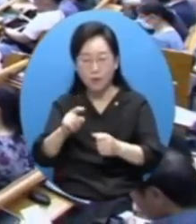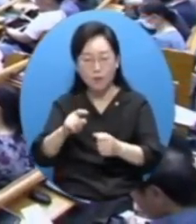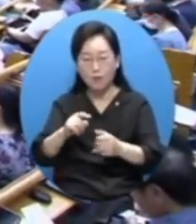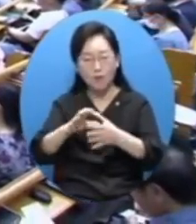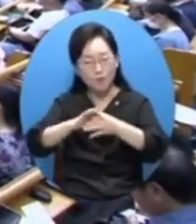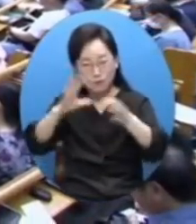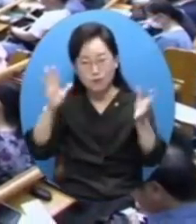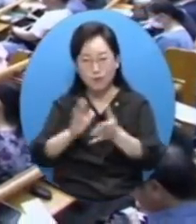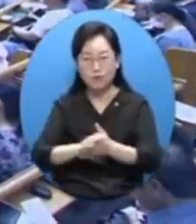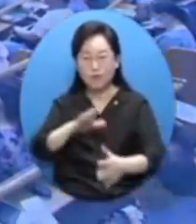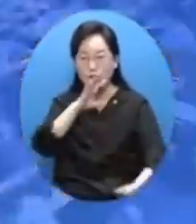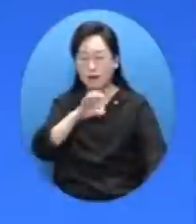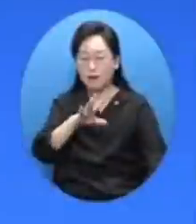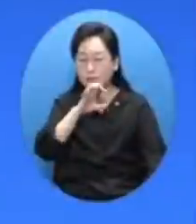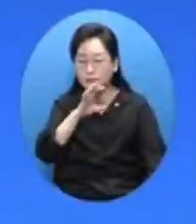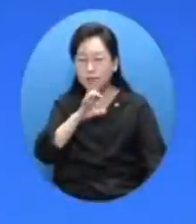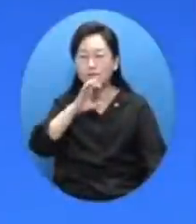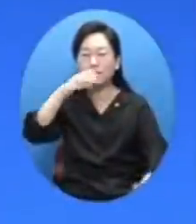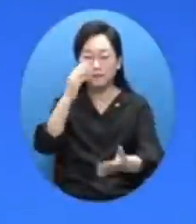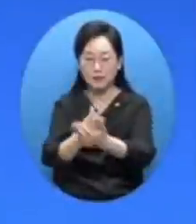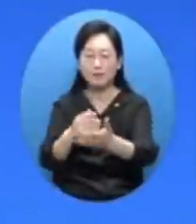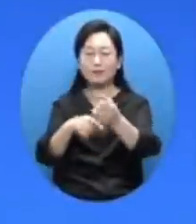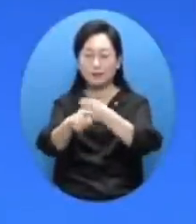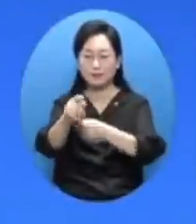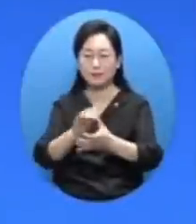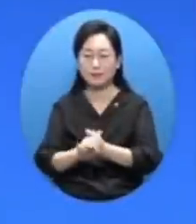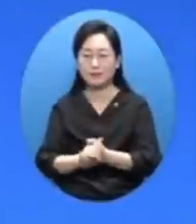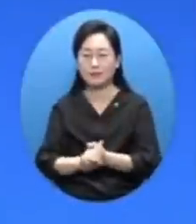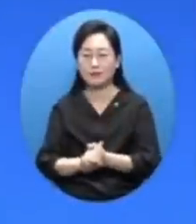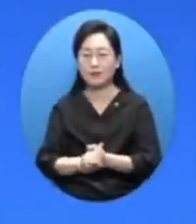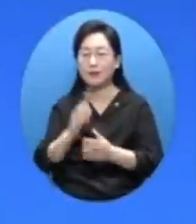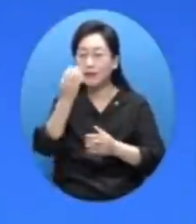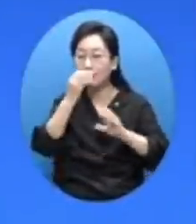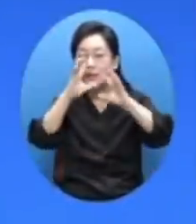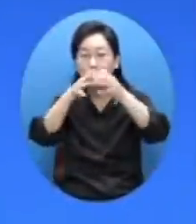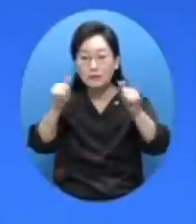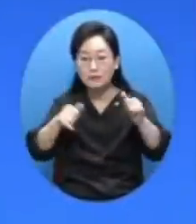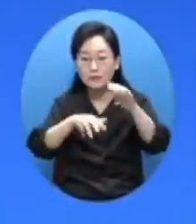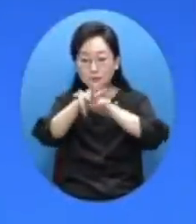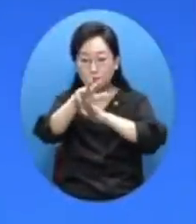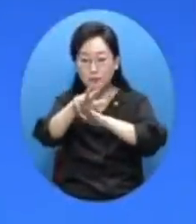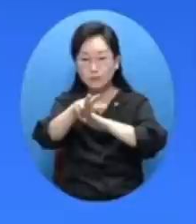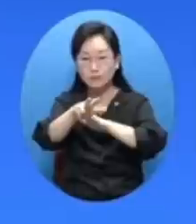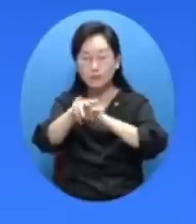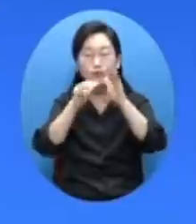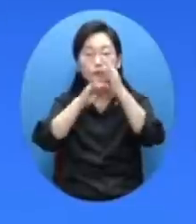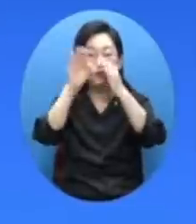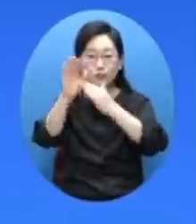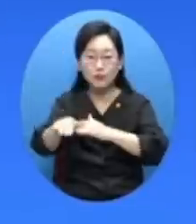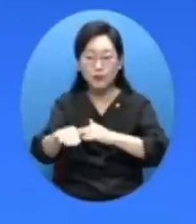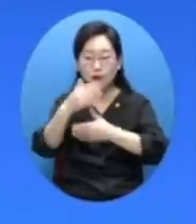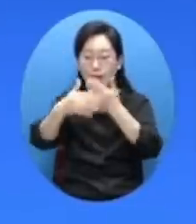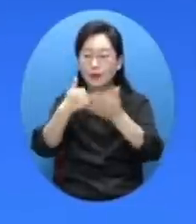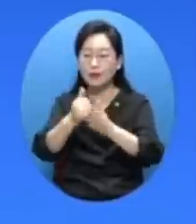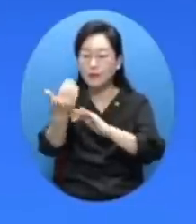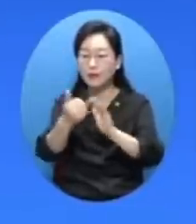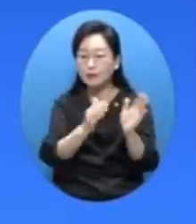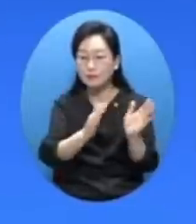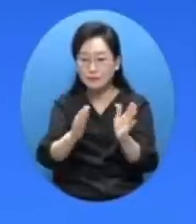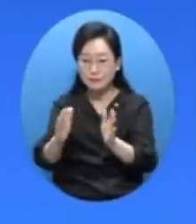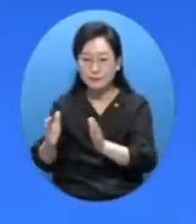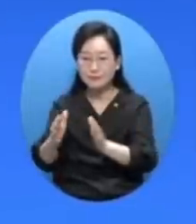불평 부정적인 얘기를 하지를 말라고 하는 것입니다 이스라엘 백성들의 출애굽에서 하나님이 예비하신